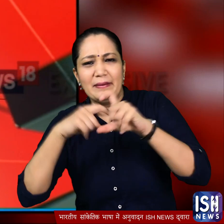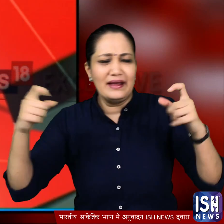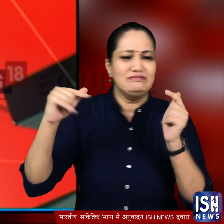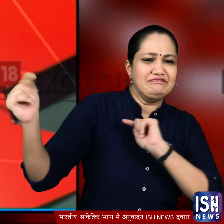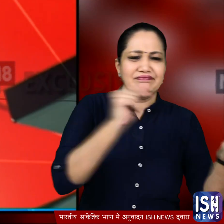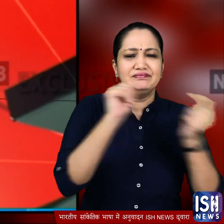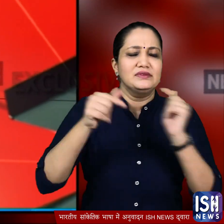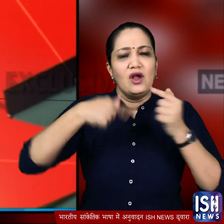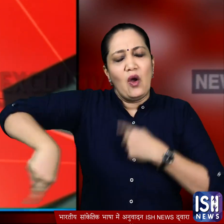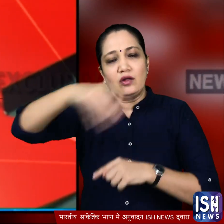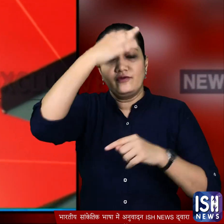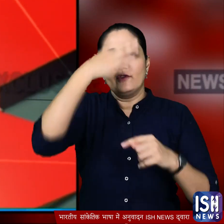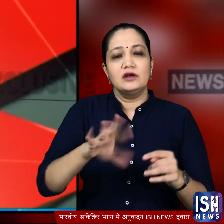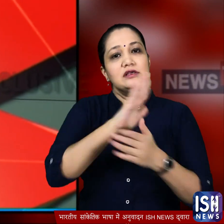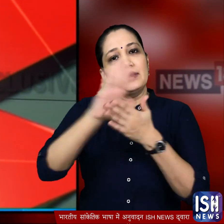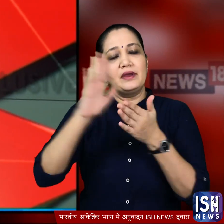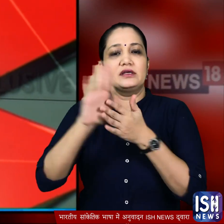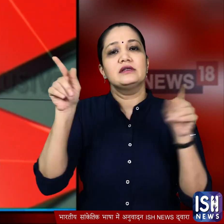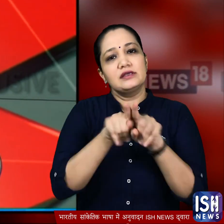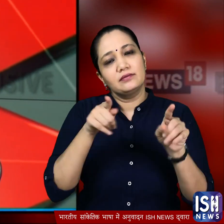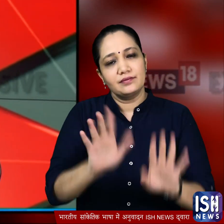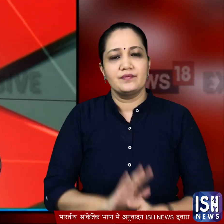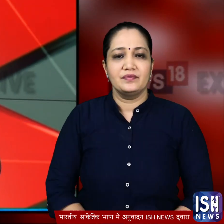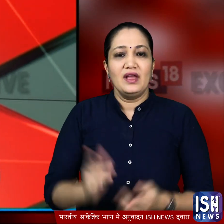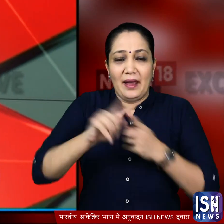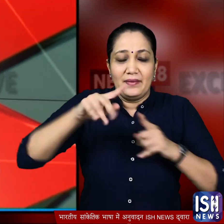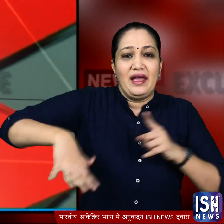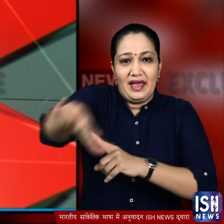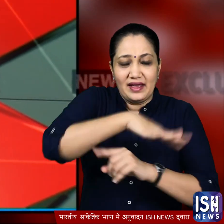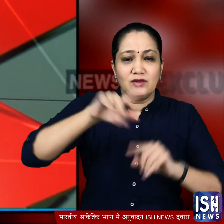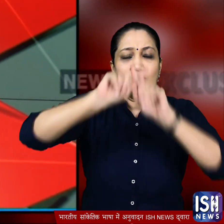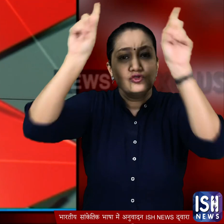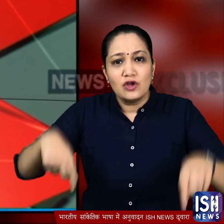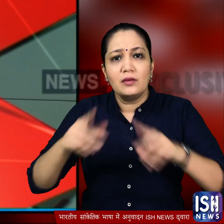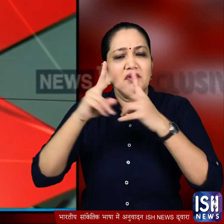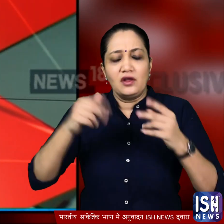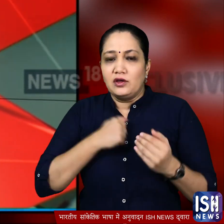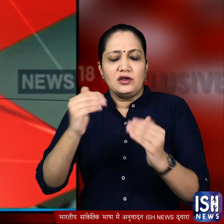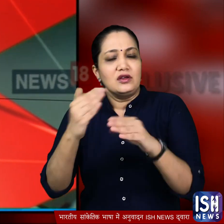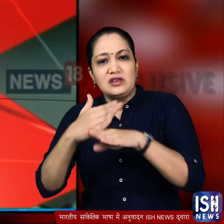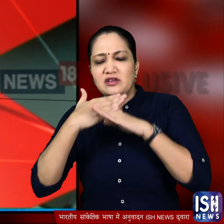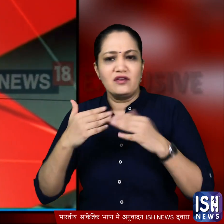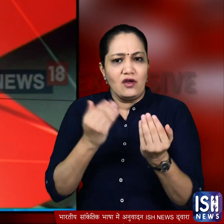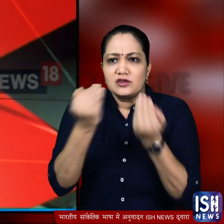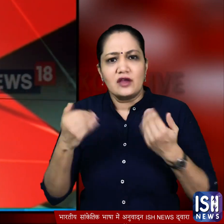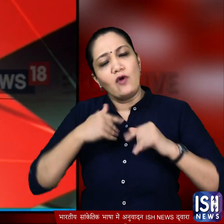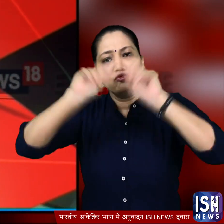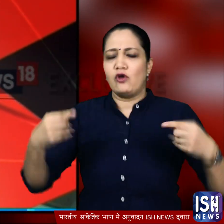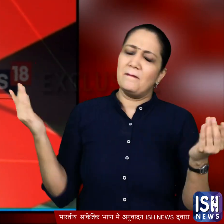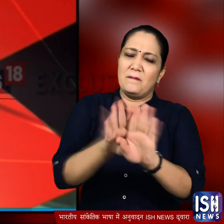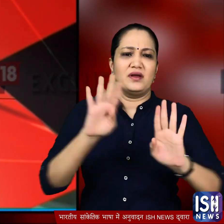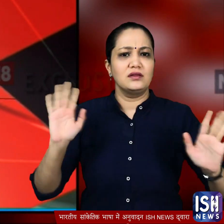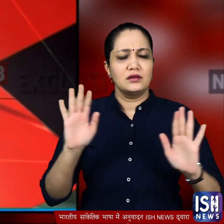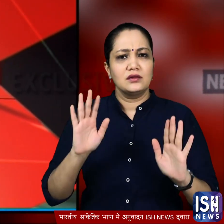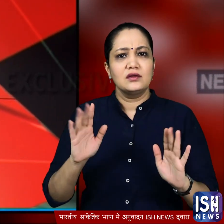जिंदगी दुश्वार कर दी है, जिसका असर हिसार में दिखा। और वहां जिस इलाके में हत्या हुई वहां के दुकानदारों ने सुरक्षा की मांग पर अपनी दुकानें बंद कर